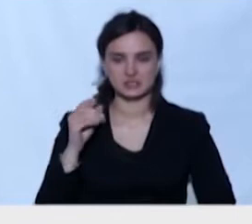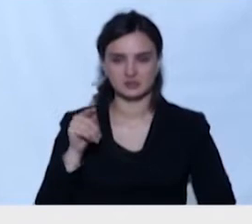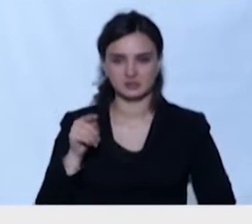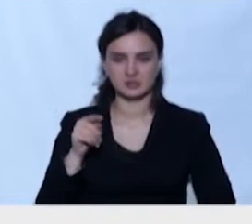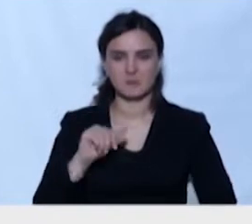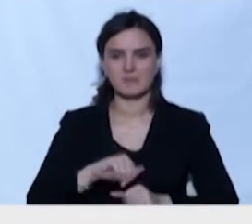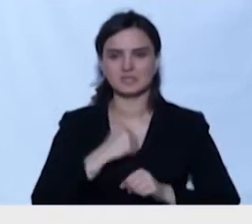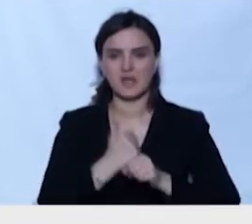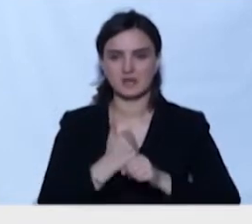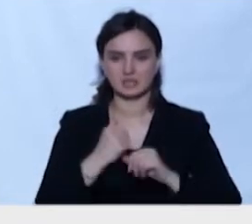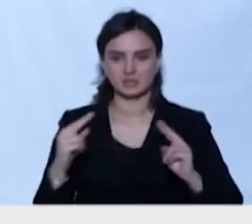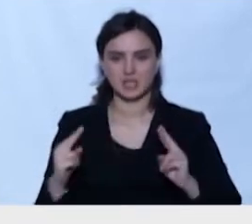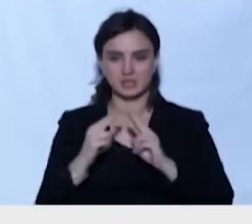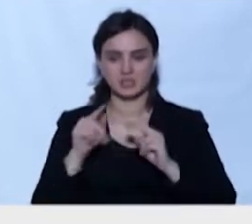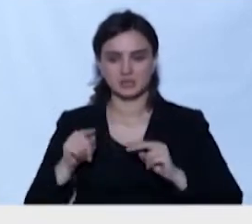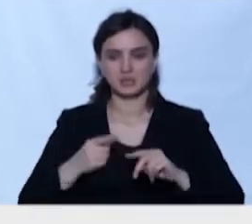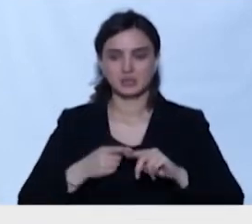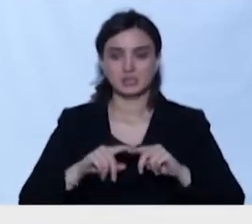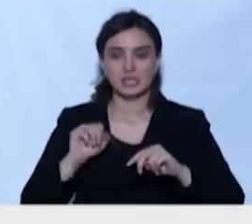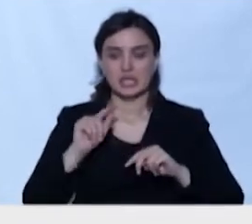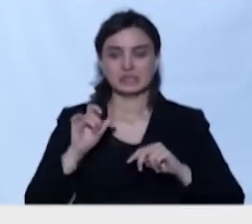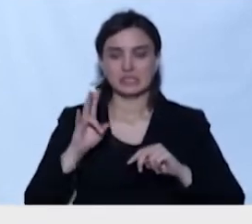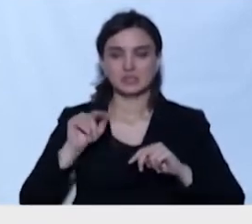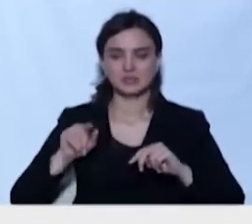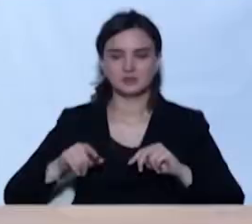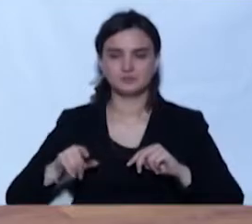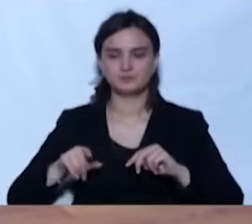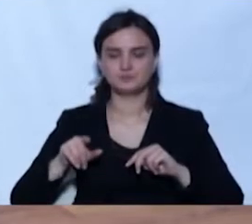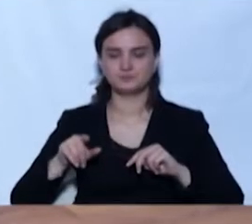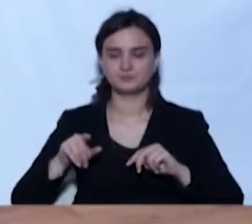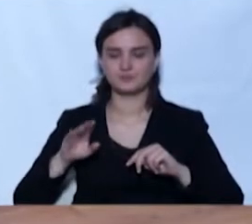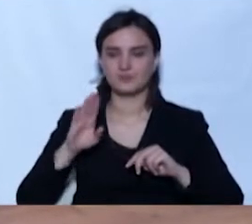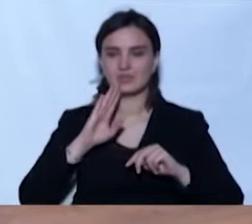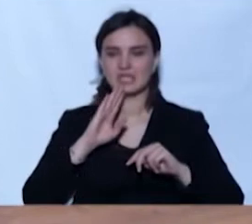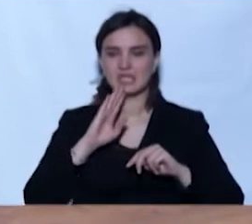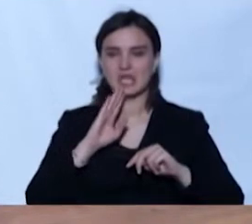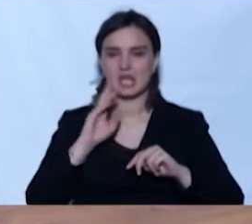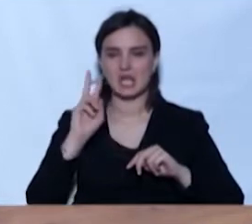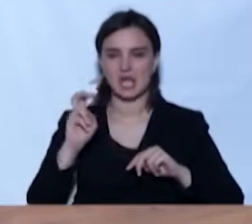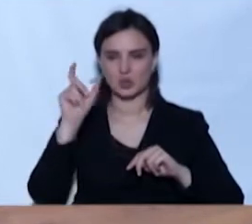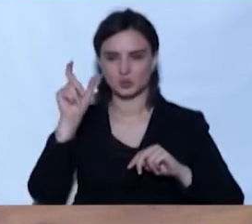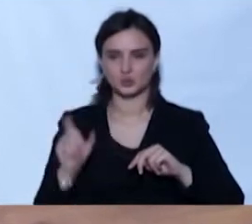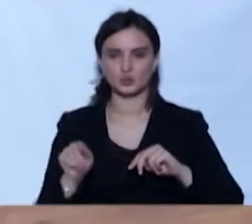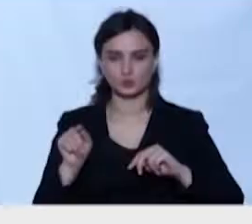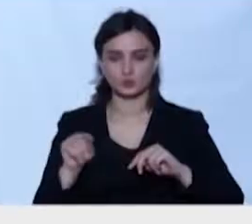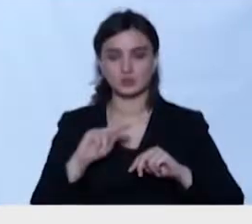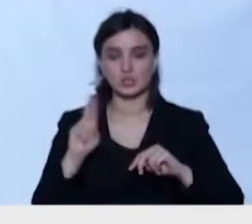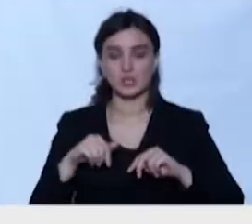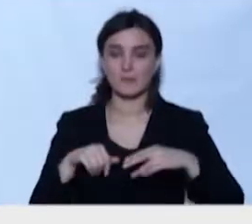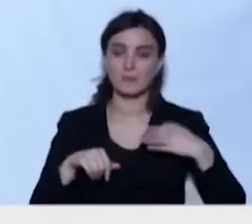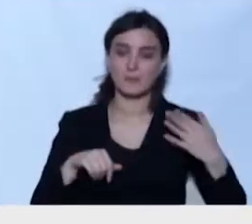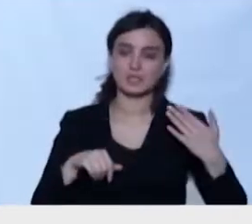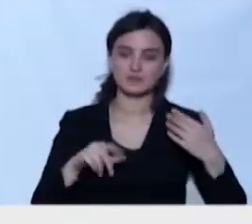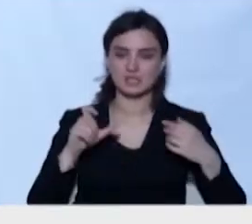ტაძარი, რომელიც ეძღვნება ათენა ქალწულ ათენას, ხოლო მარცხნივ დგას ერეხთეიონი